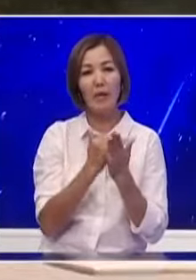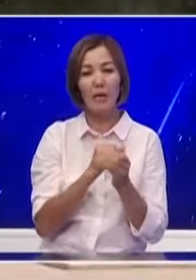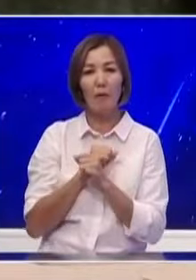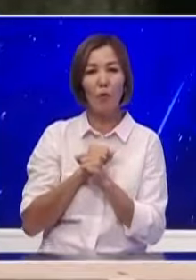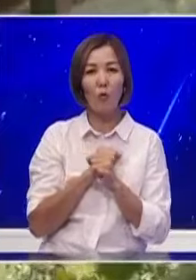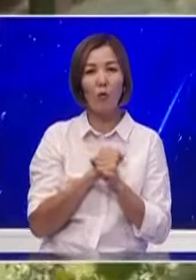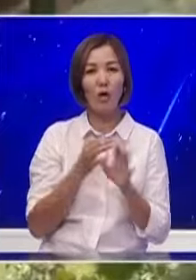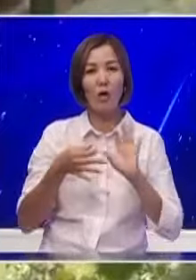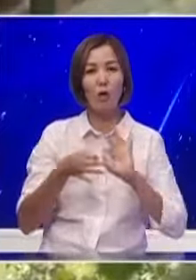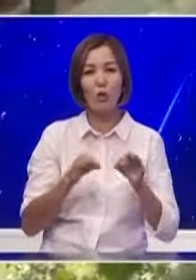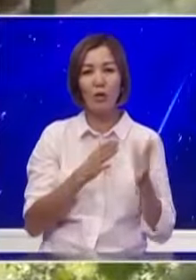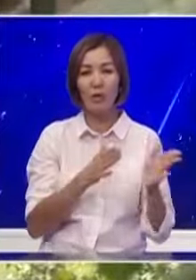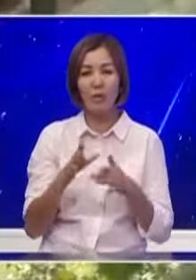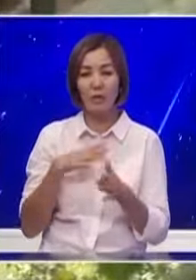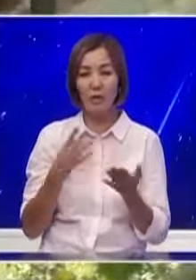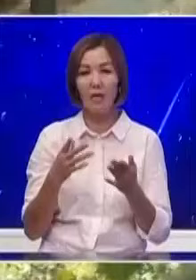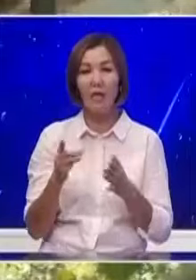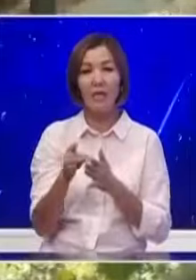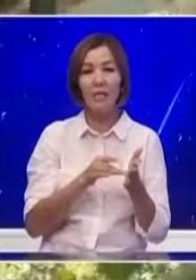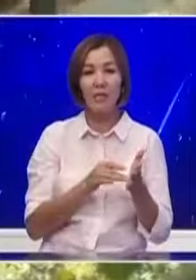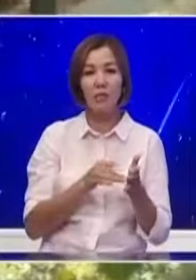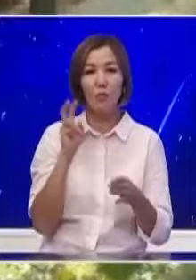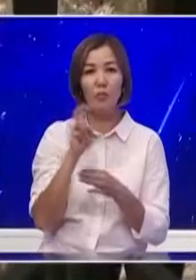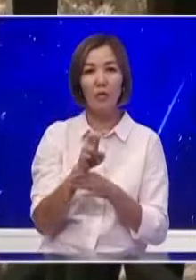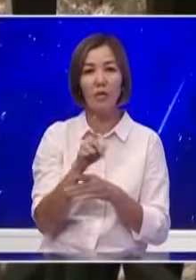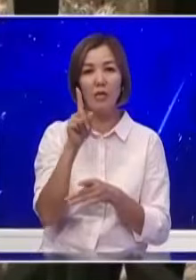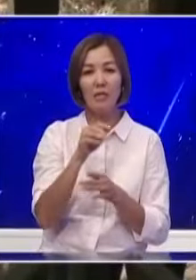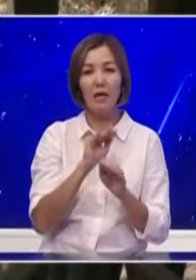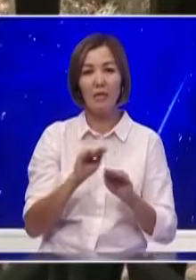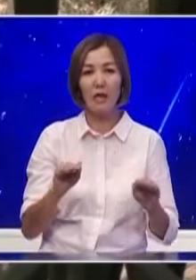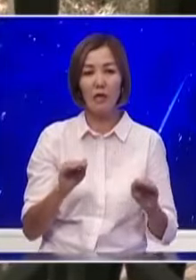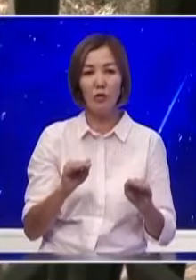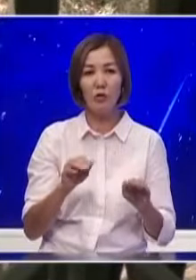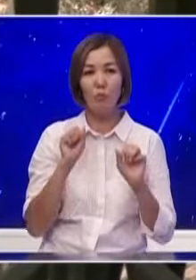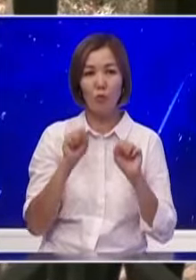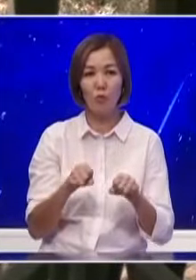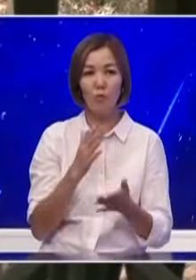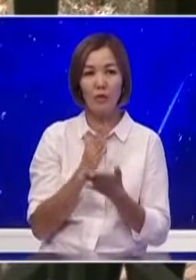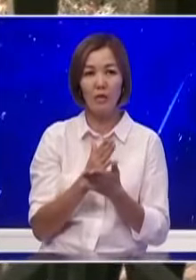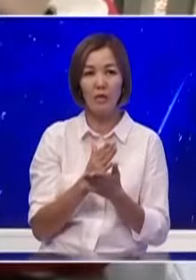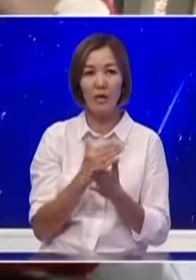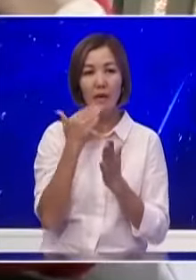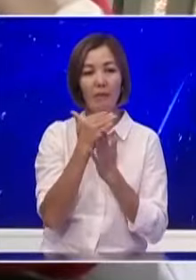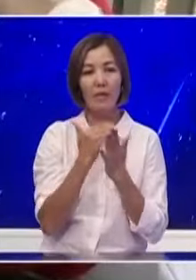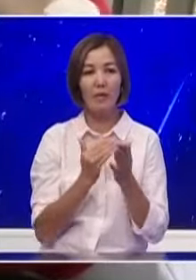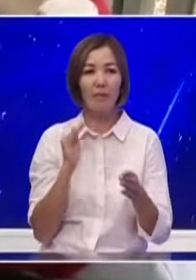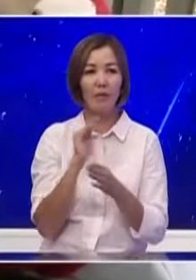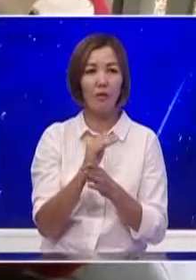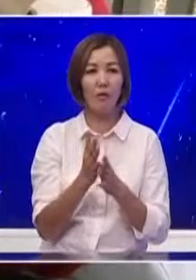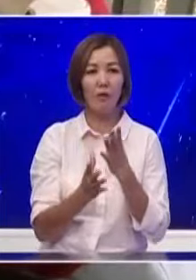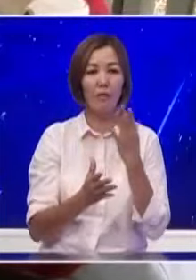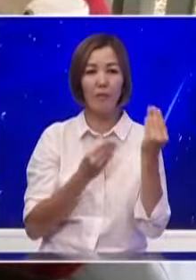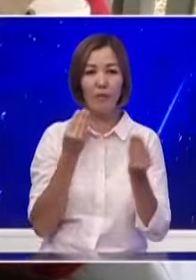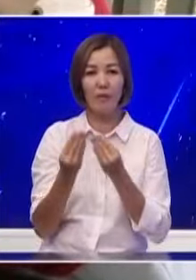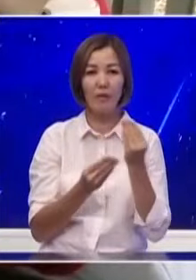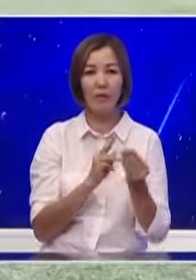детей здесь четко расписана. Одновременно лагерь может принять до 100 отдыхающих. На этот раз летняя программа дополнилась эстафетами и